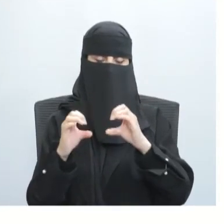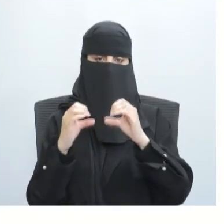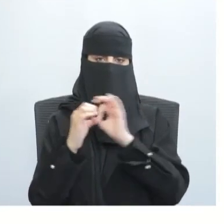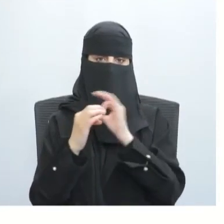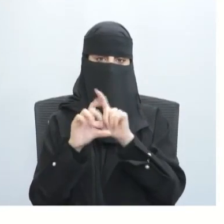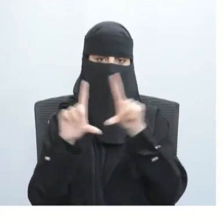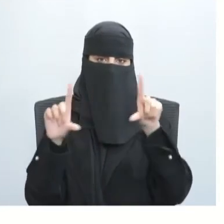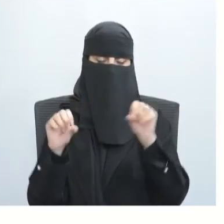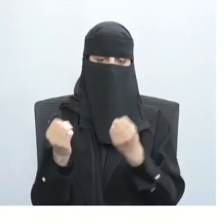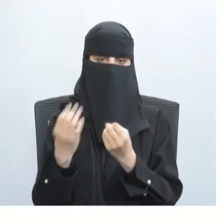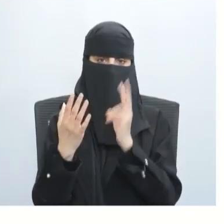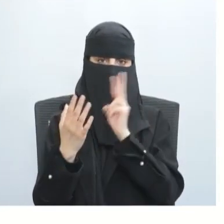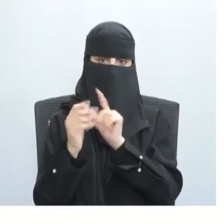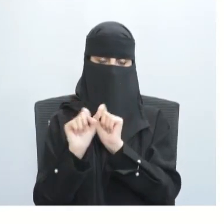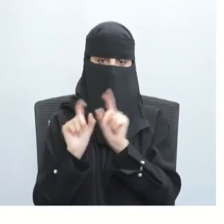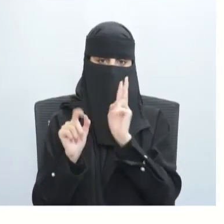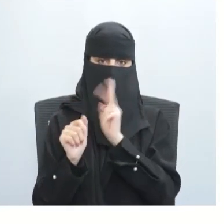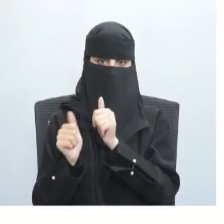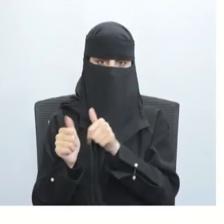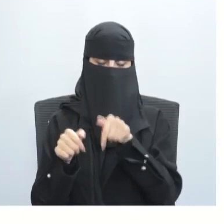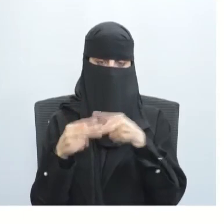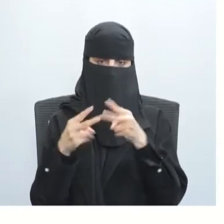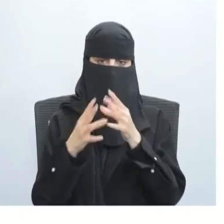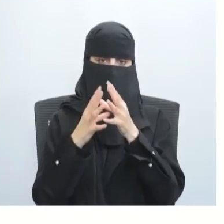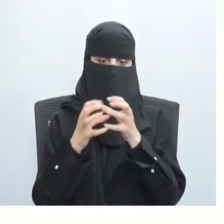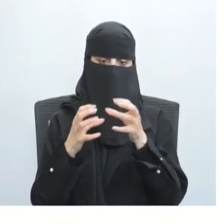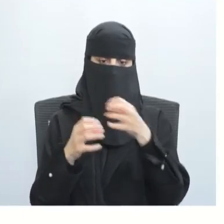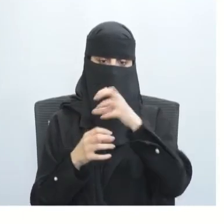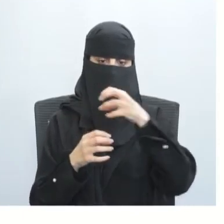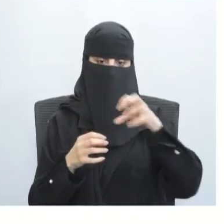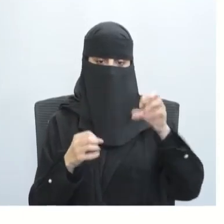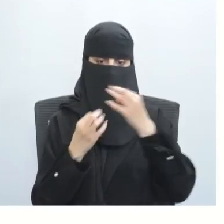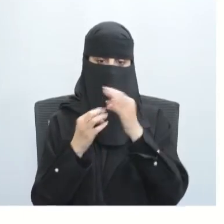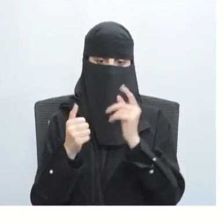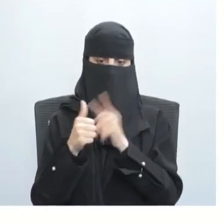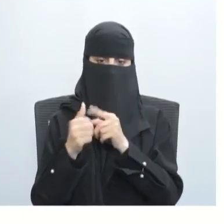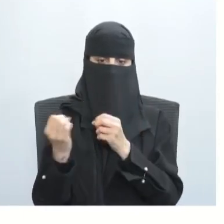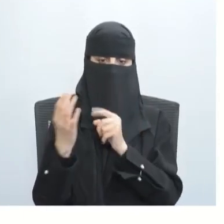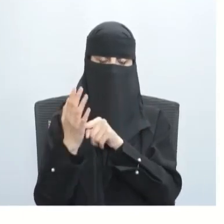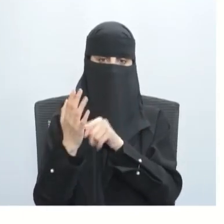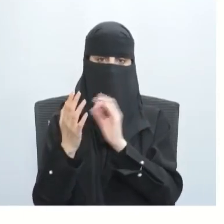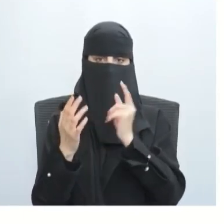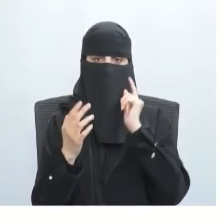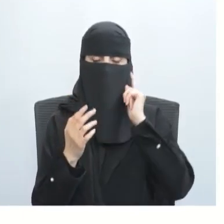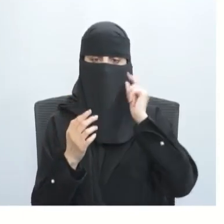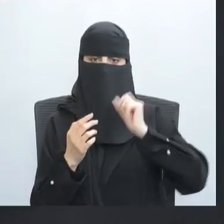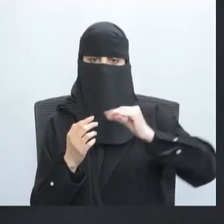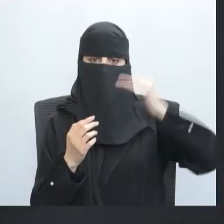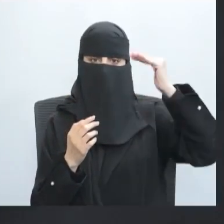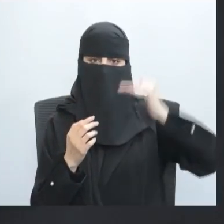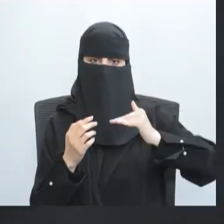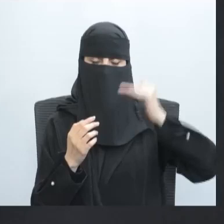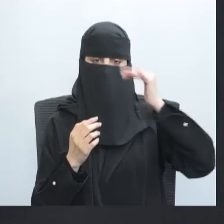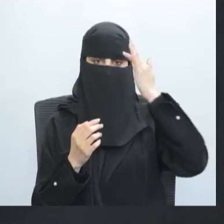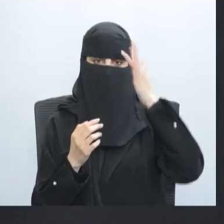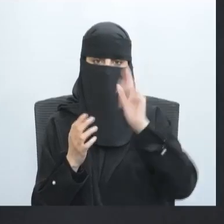الواجهه الرئيسيه كما في الشكل التالي هنا يظهر لنا مقياس التحكم